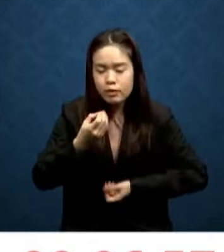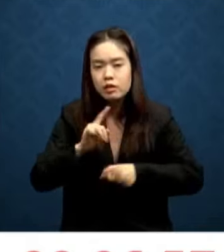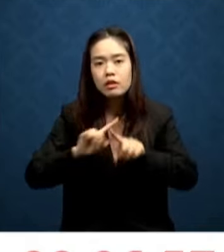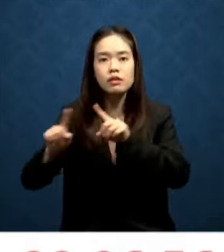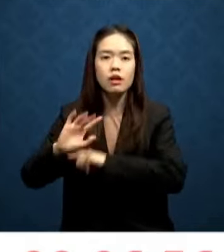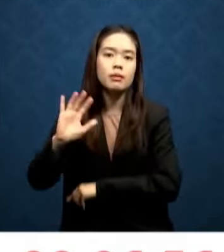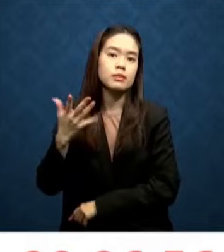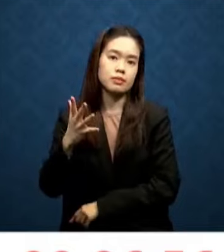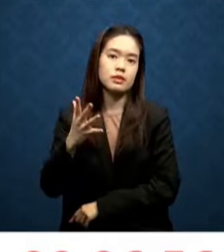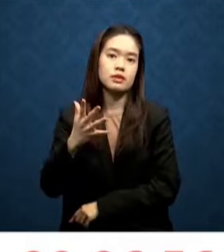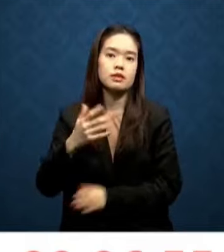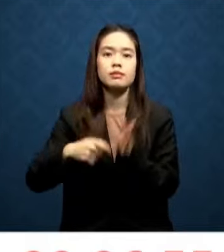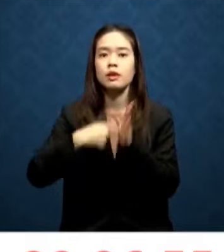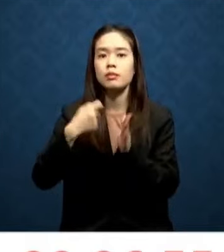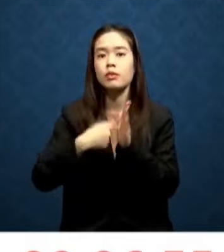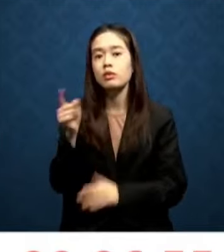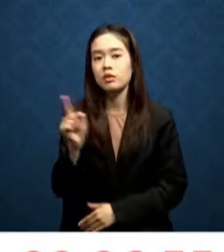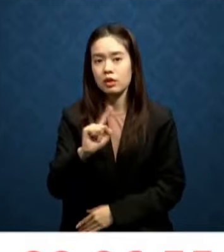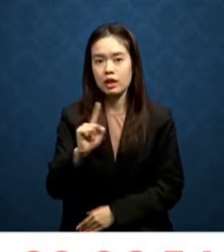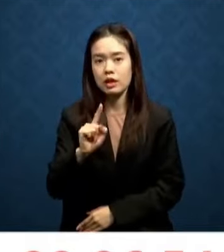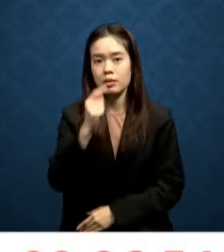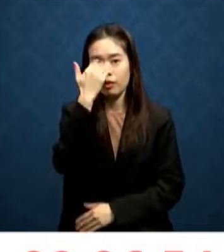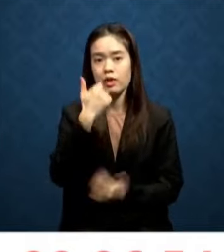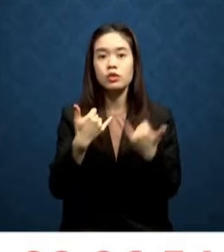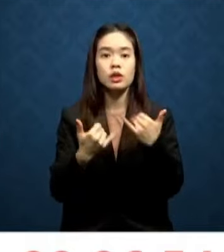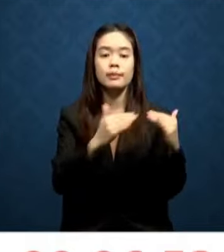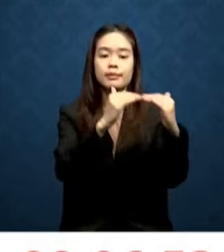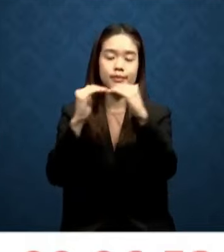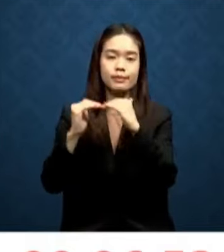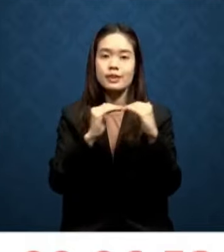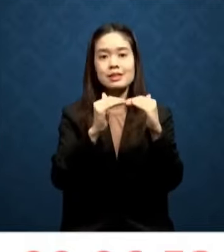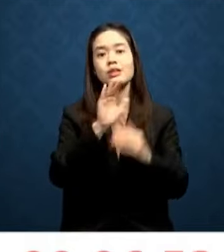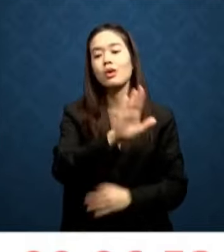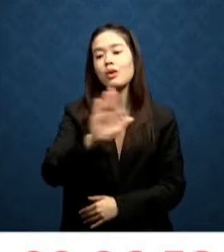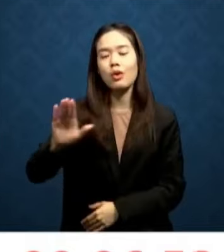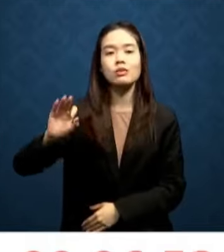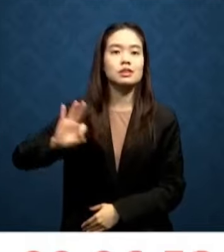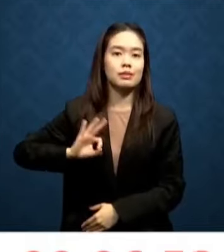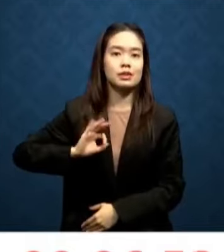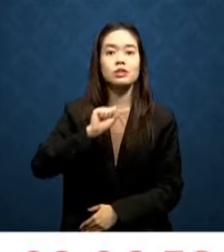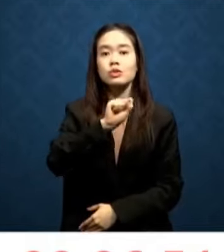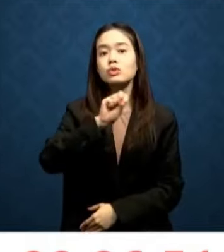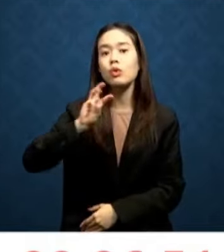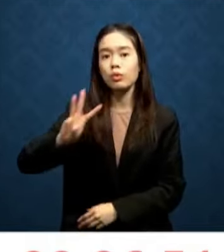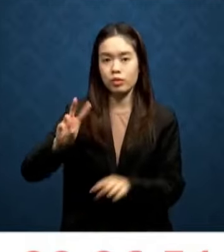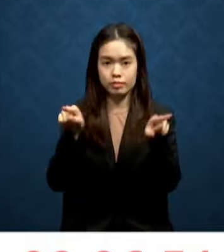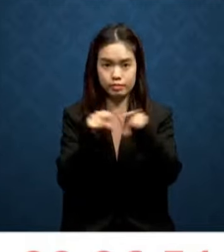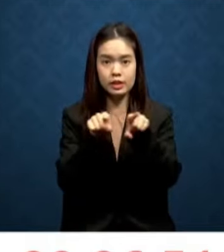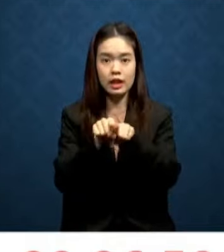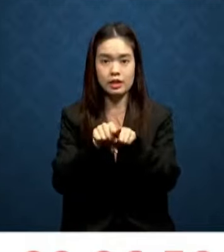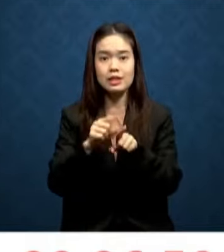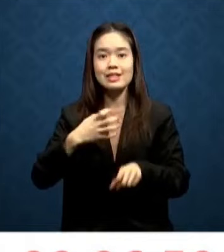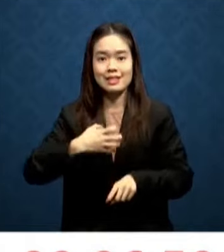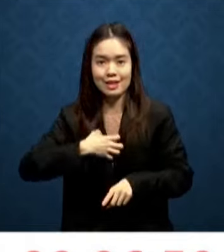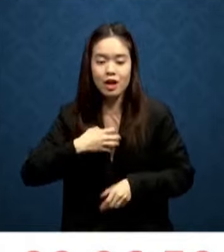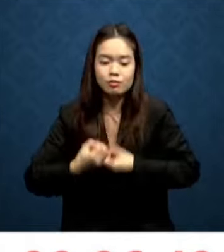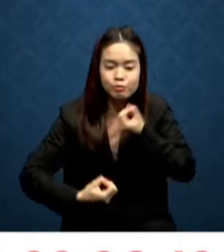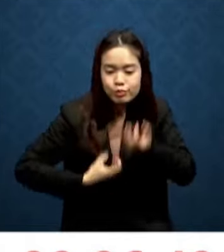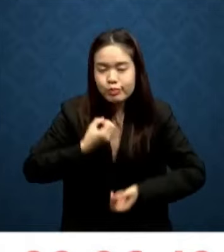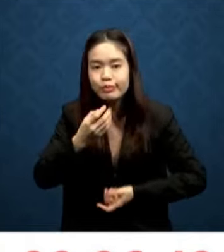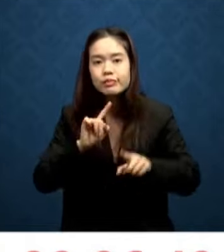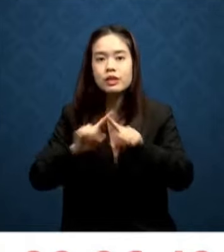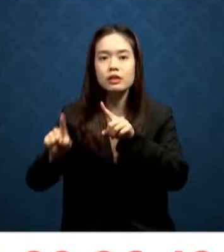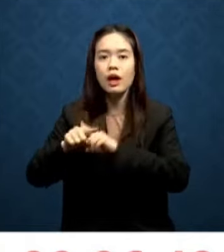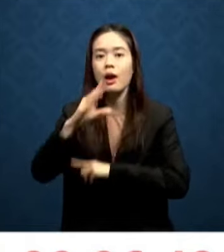นอแล้วตรงนี้เป็นสิทธิของสมาชิกวุฒิสภาที่สามารถที่จะนำเสนอเป็นญัตติ